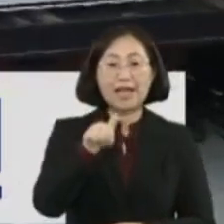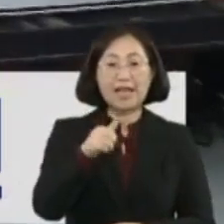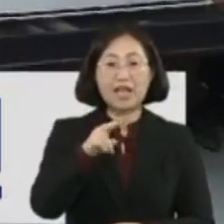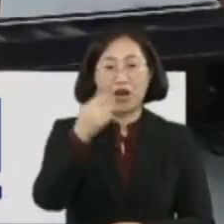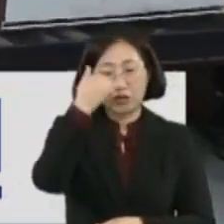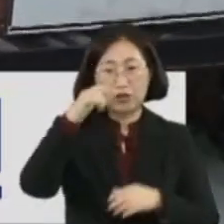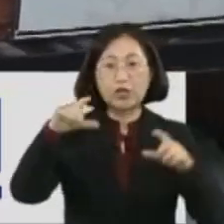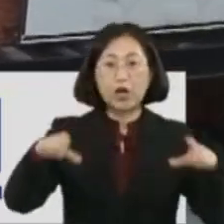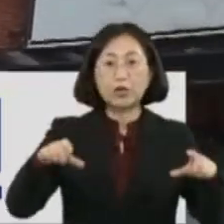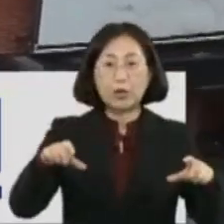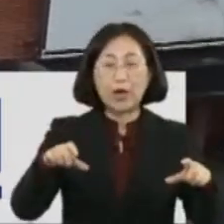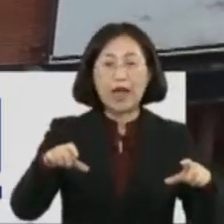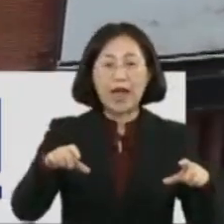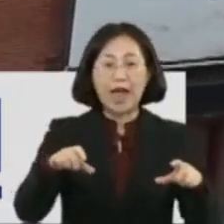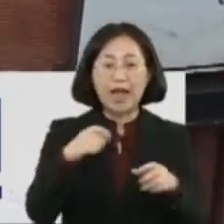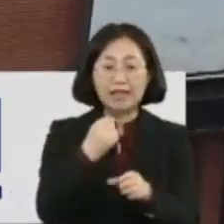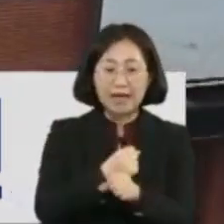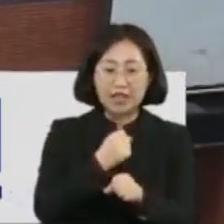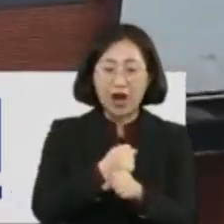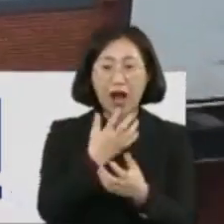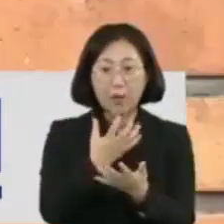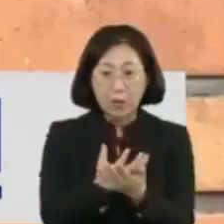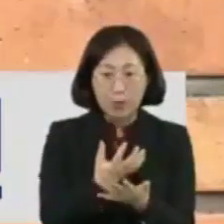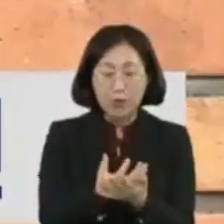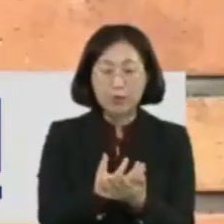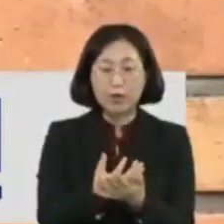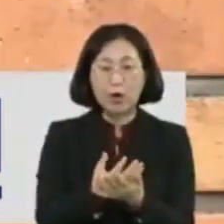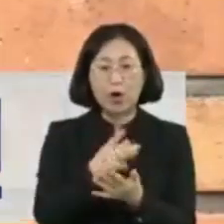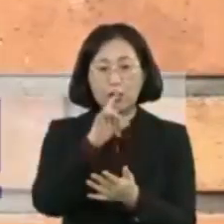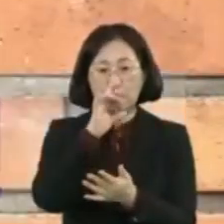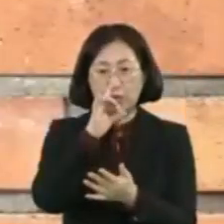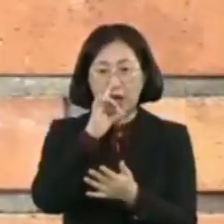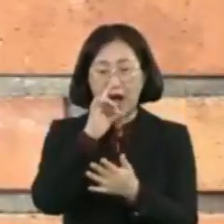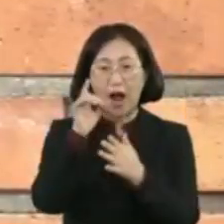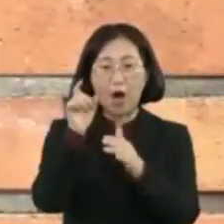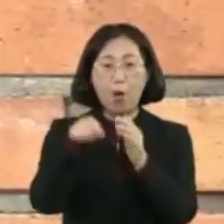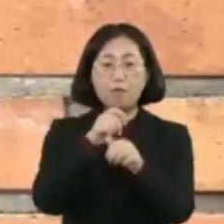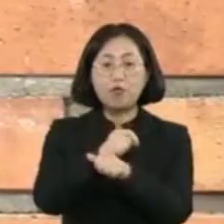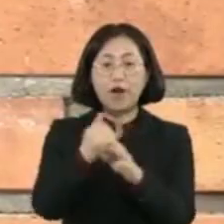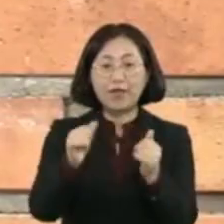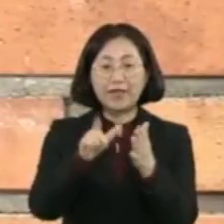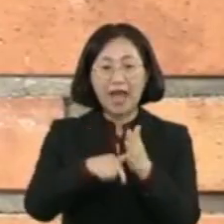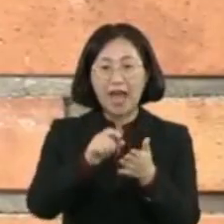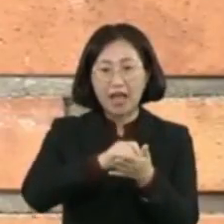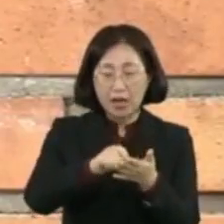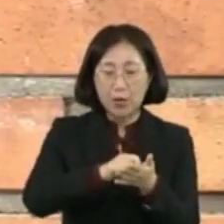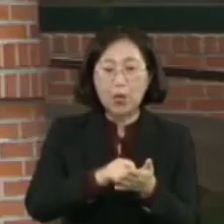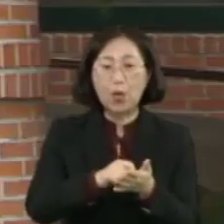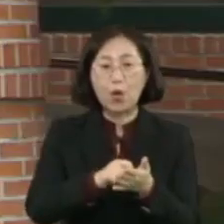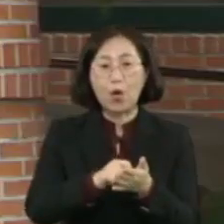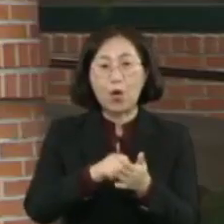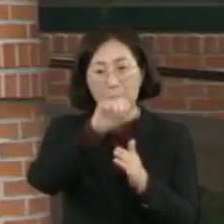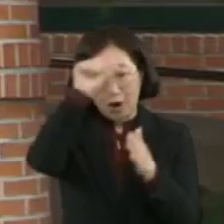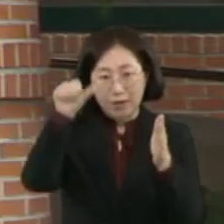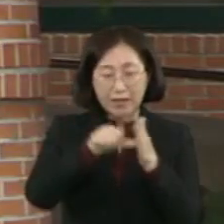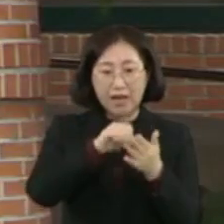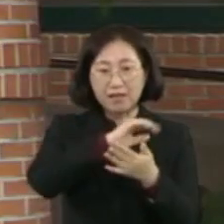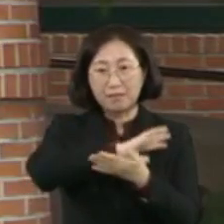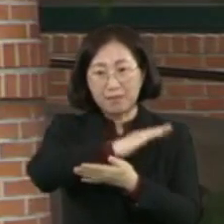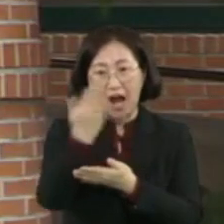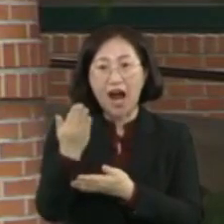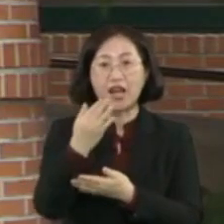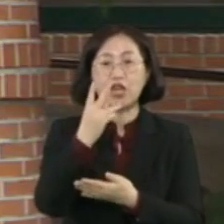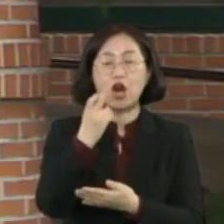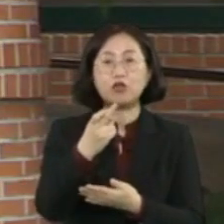충청도 신창현감 당시 작성한 공문서와 중앙관료생활 때의 기록, 면암 선생 일대기를 그린